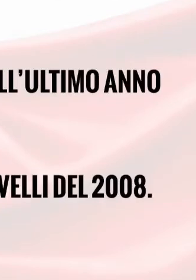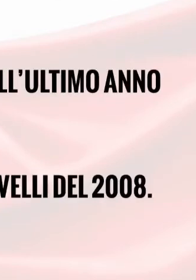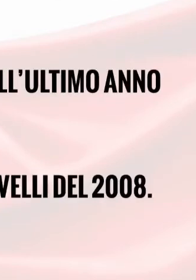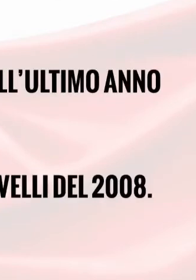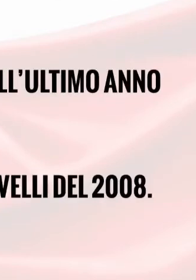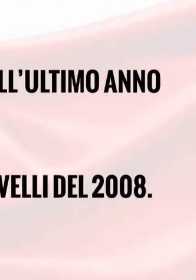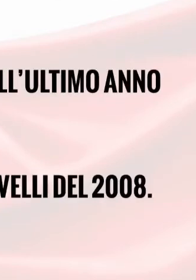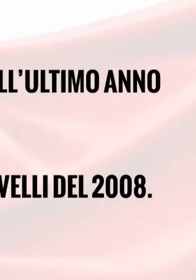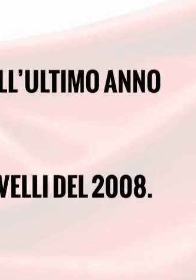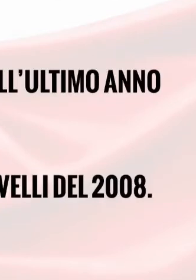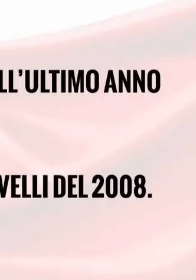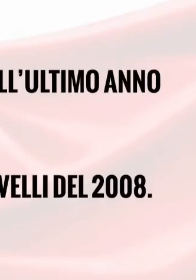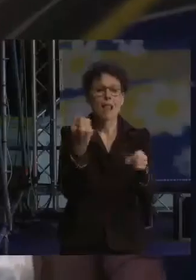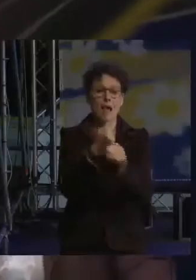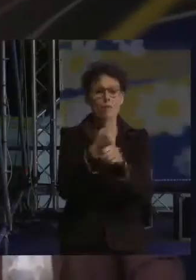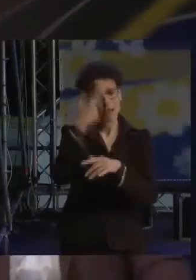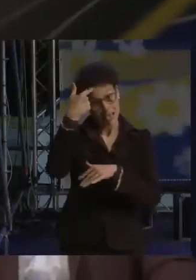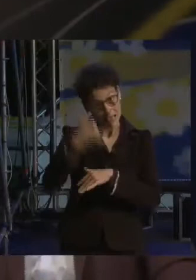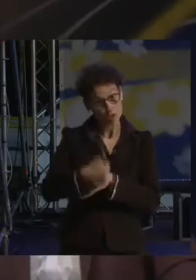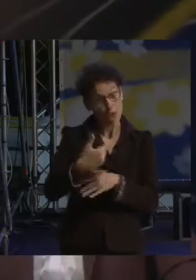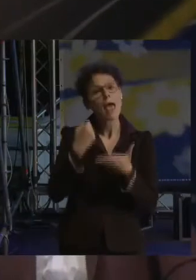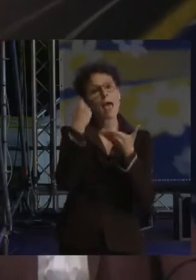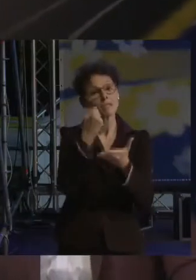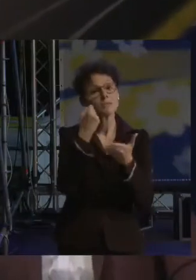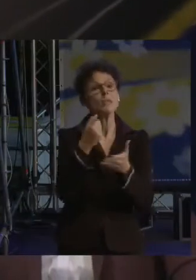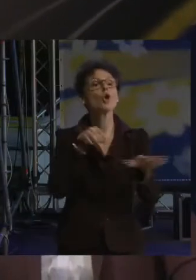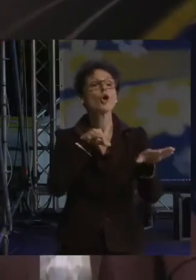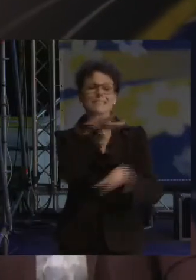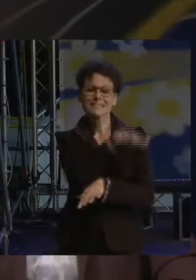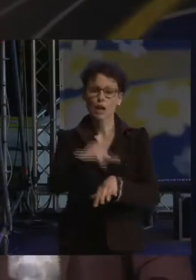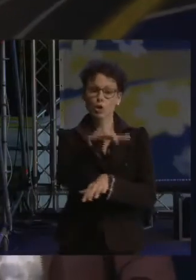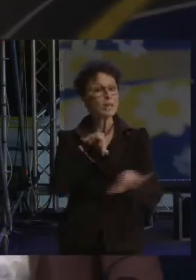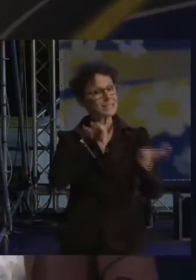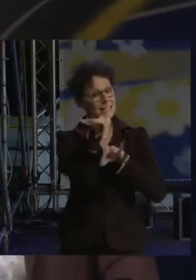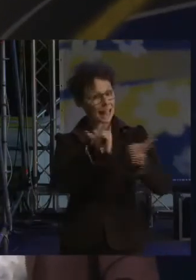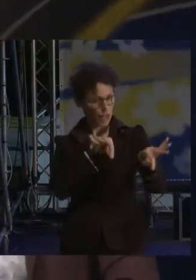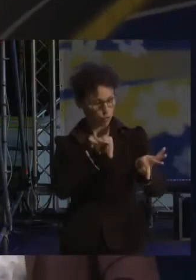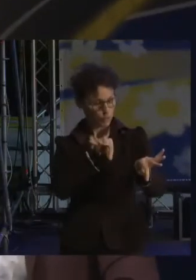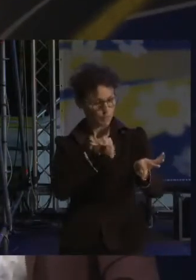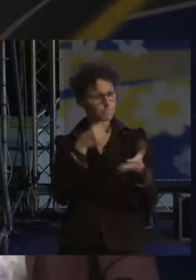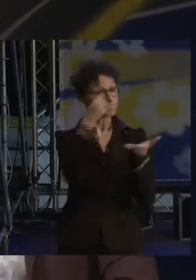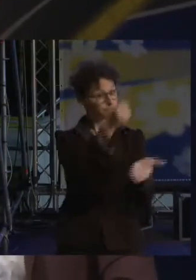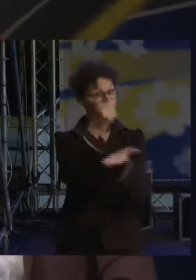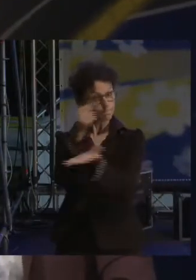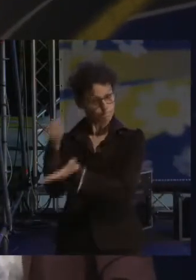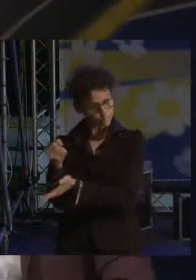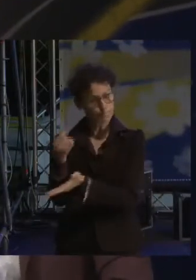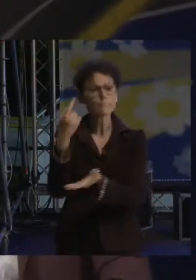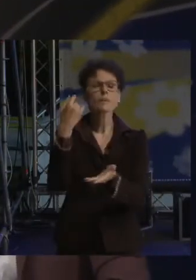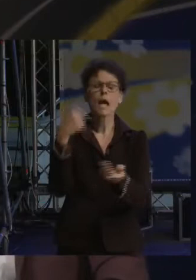come lo si fa basterebbe investire nei settori strategici allora questo paese investe ancora nelle energie